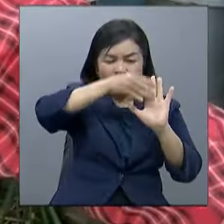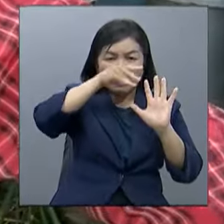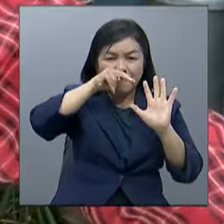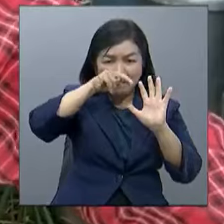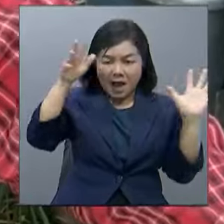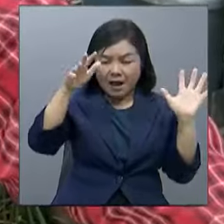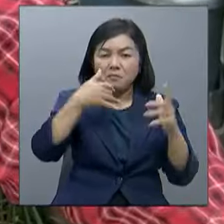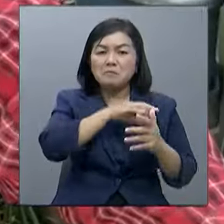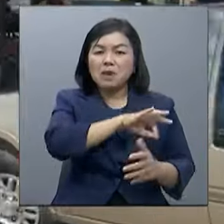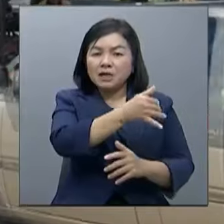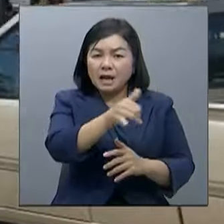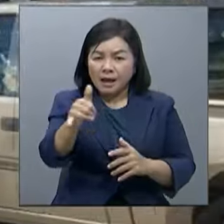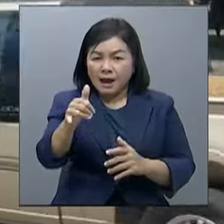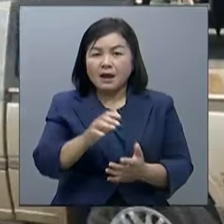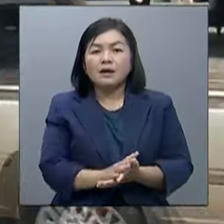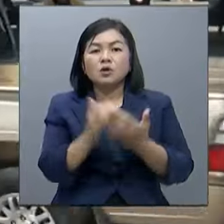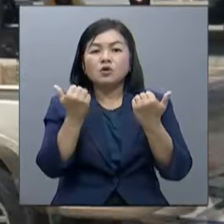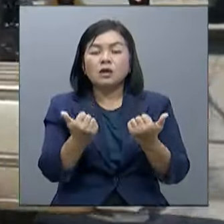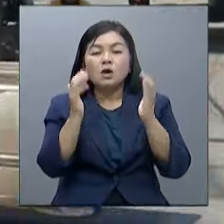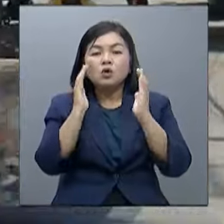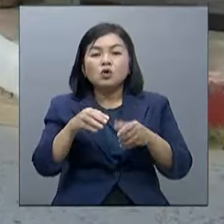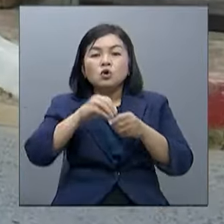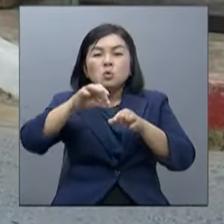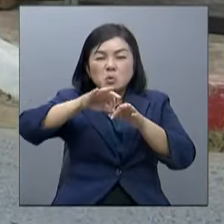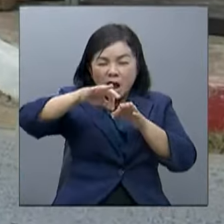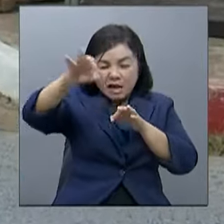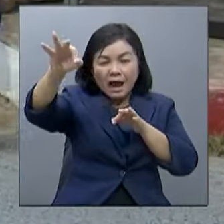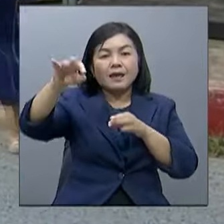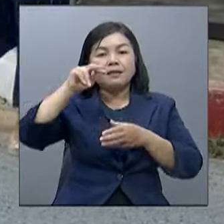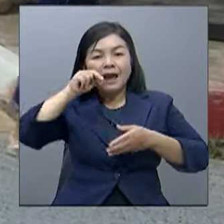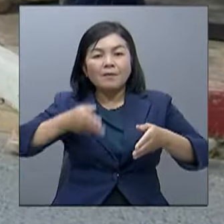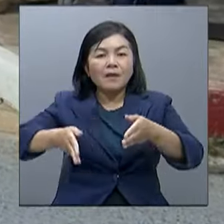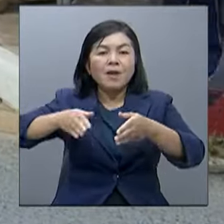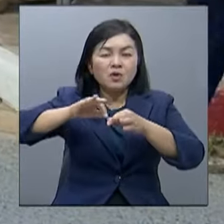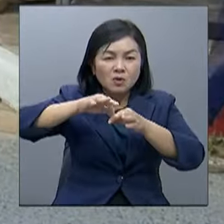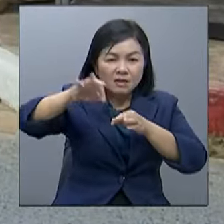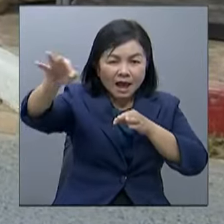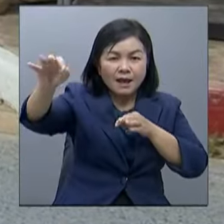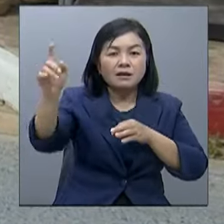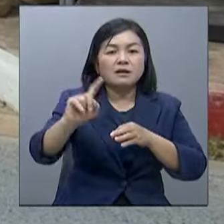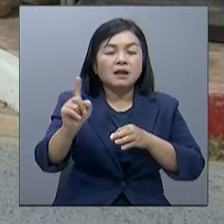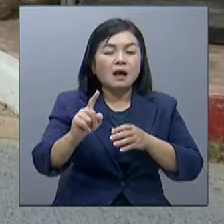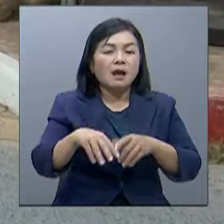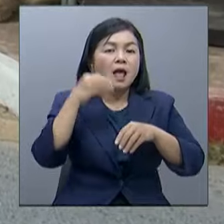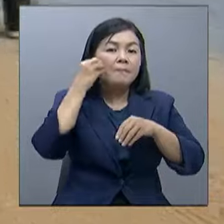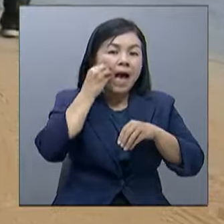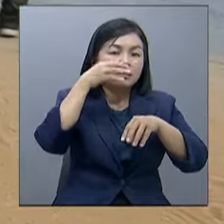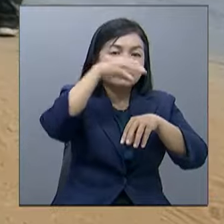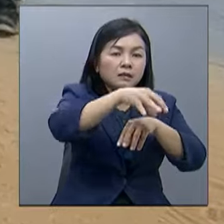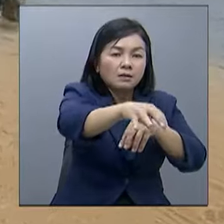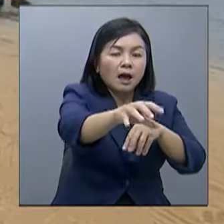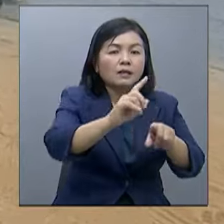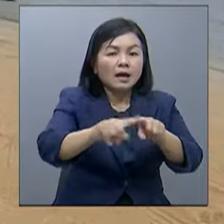ผมตอนนี้เป็นช่วงเวลาของคนที่อยู่นอกคันริมแม่น้ำเจ้าพระยาไล่ลงมาตั้งแต่ท้ายเขื่อนจนถึงปลายน้ำเลยนะคะใน